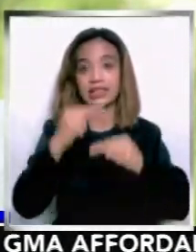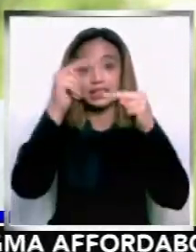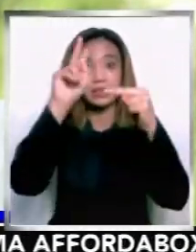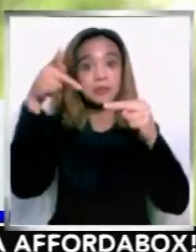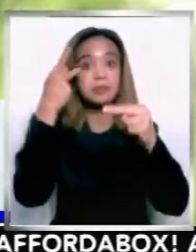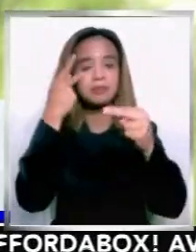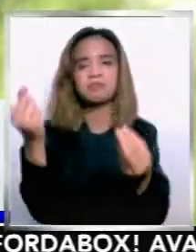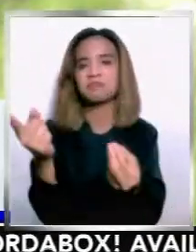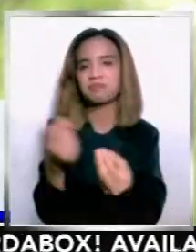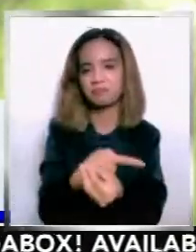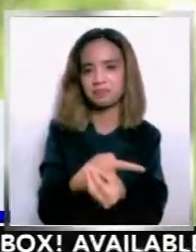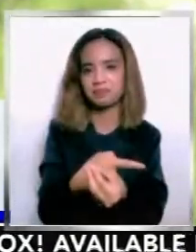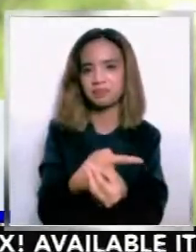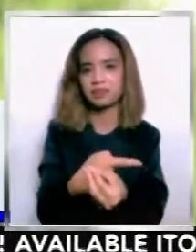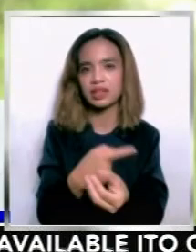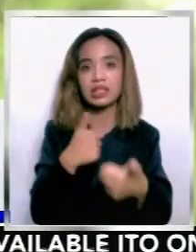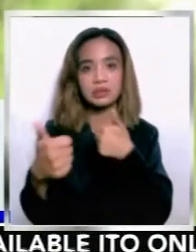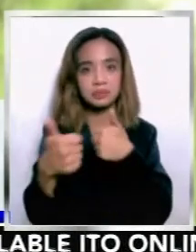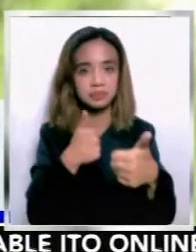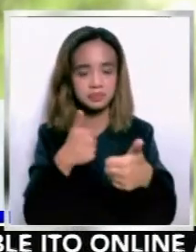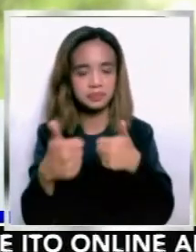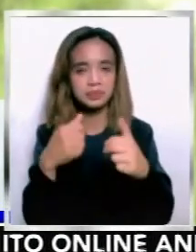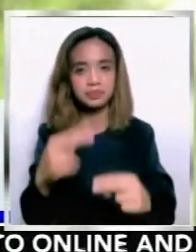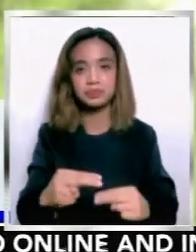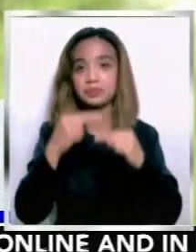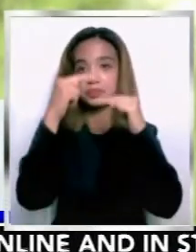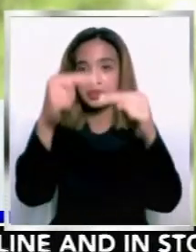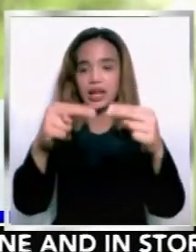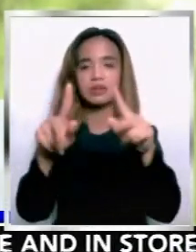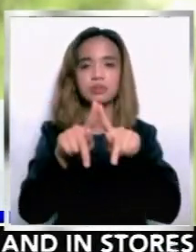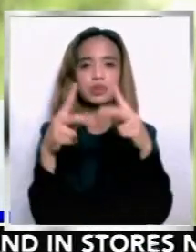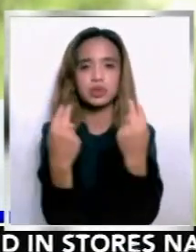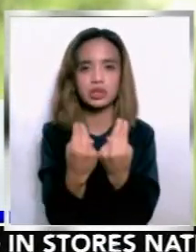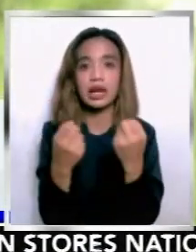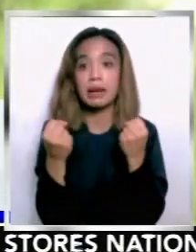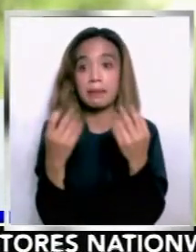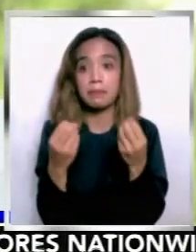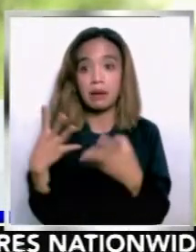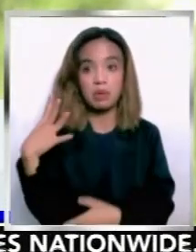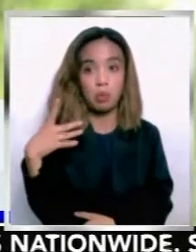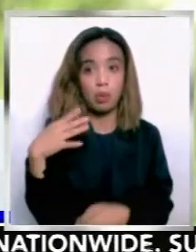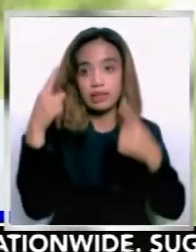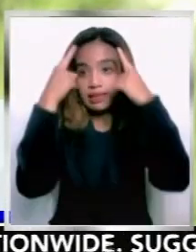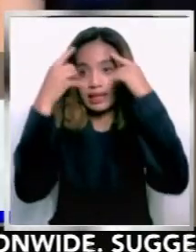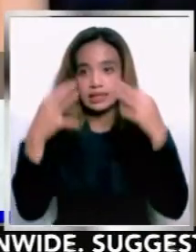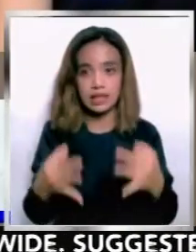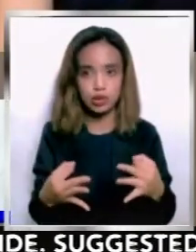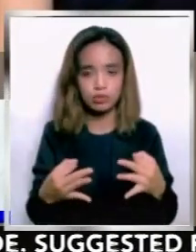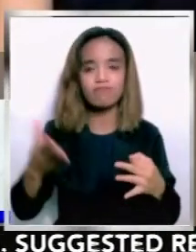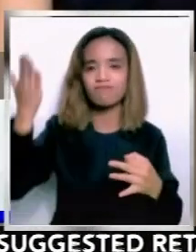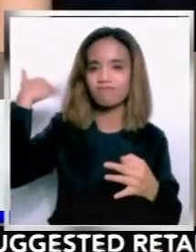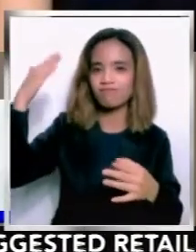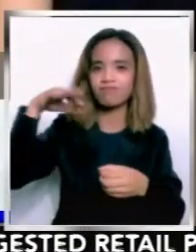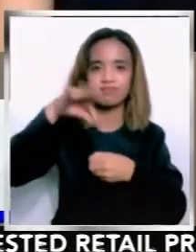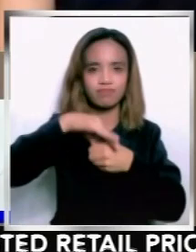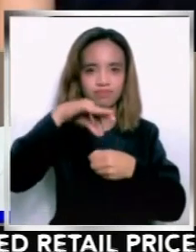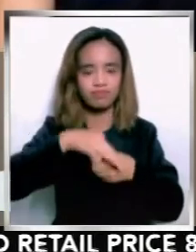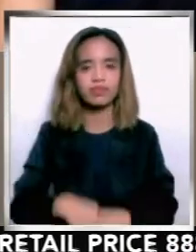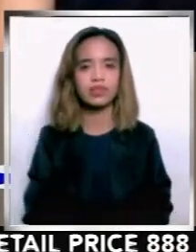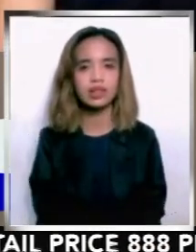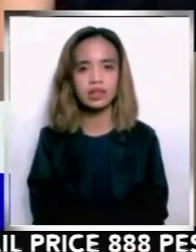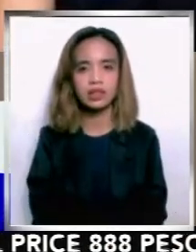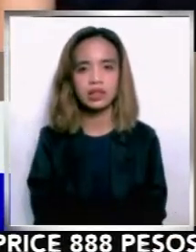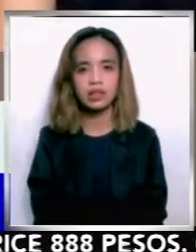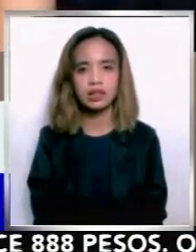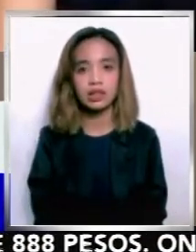at pag-upo sa gobyerno. Maraming iba pa ang nakabinbin ng desisyon mula sa mga nakalipas na eleksyon. At least nung pag-alis ko sa